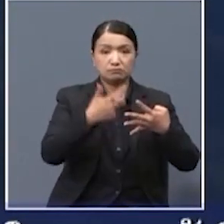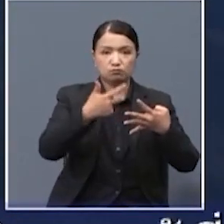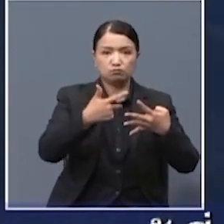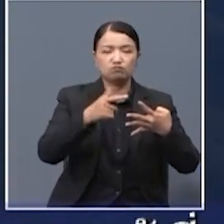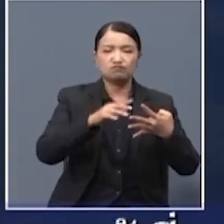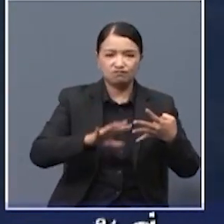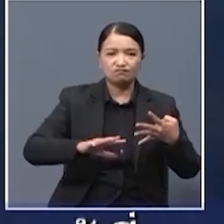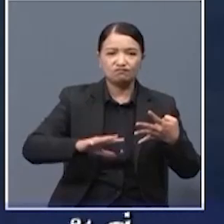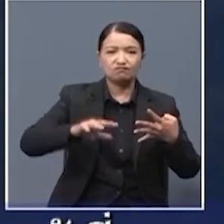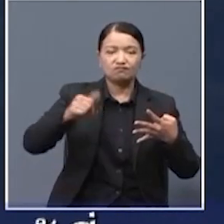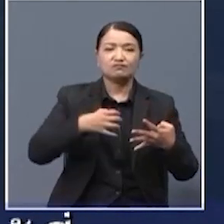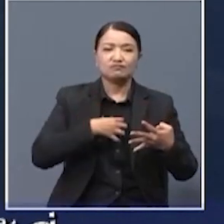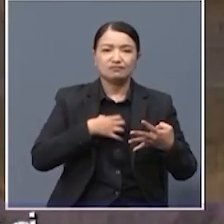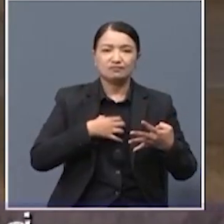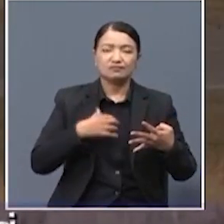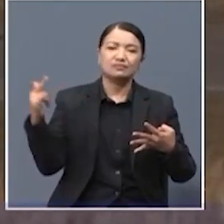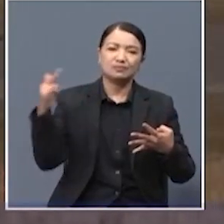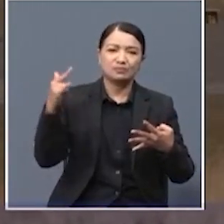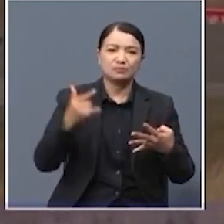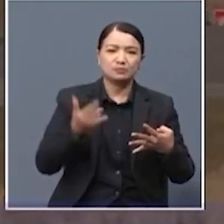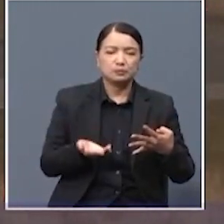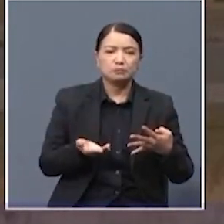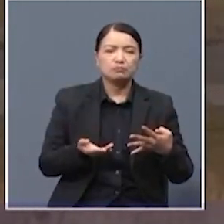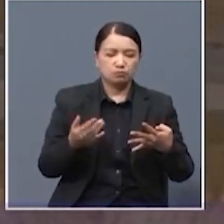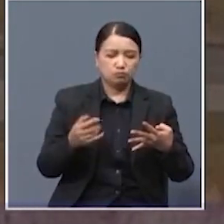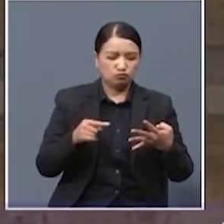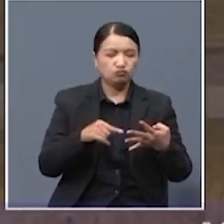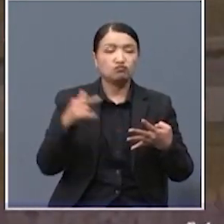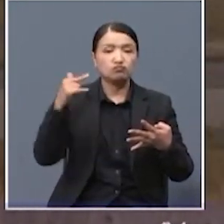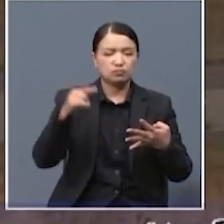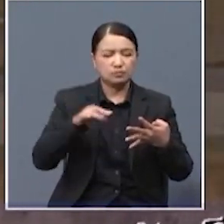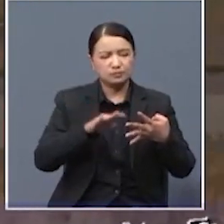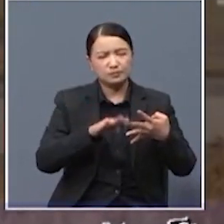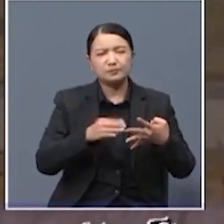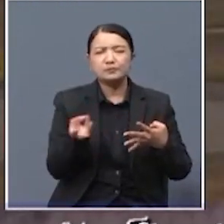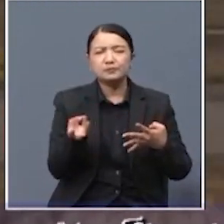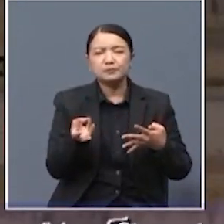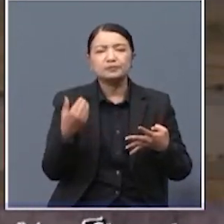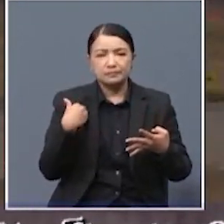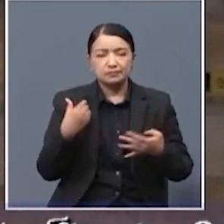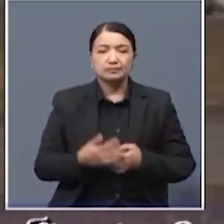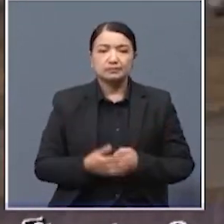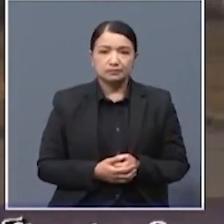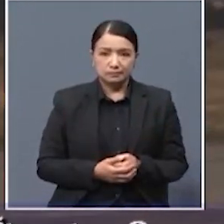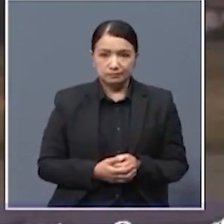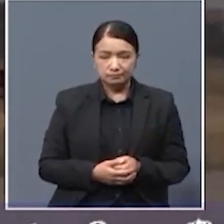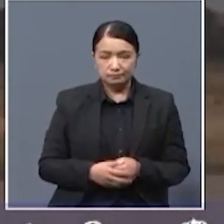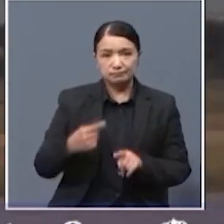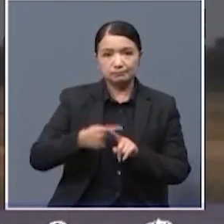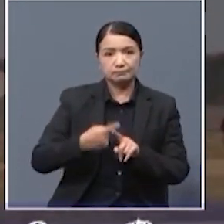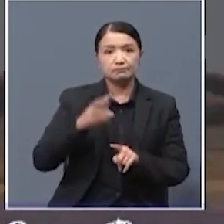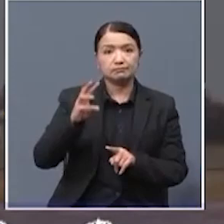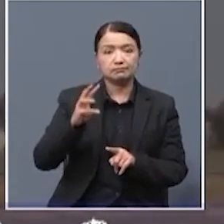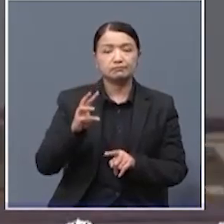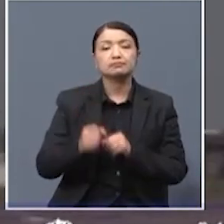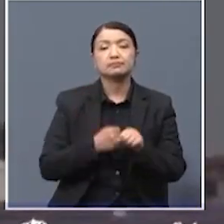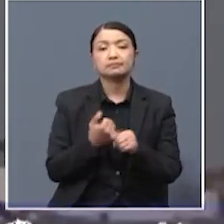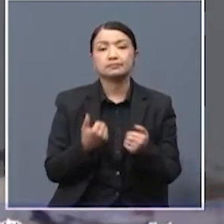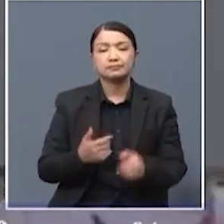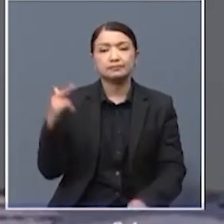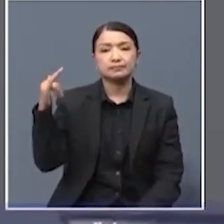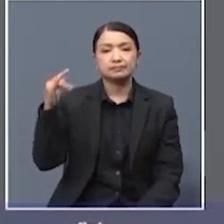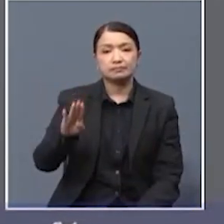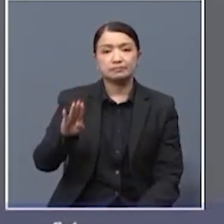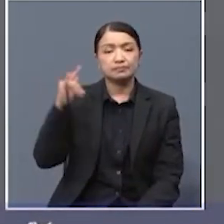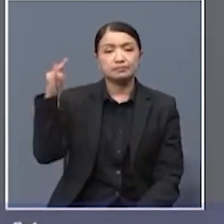จะเป็นช่วงที่ปริมาณความต้องการเดินทางอยู่ในระดับที่ต่ำสุดของปีนอกจากนี้ครับในช่วง 6เดือนแรกของปีบริษัทการบิน